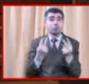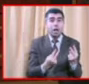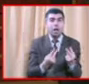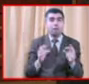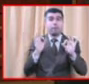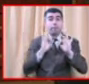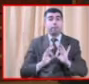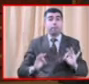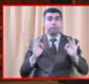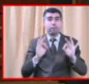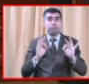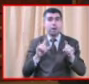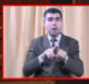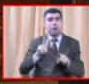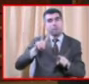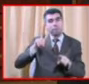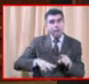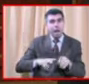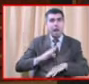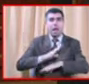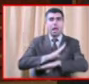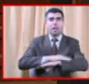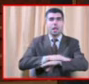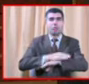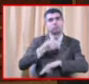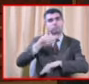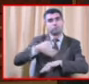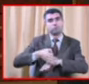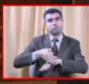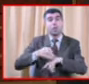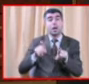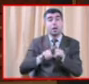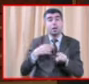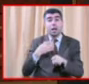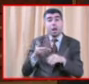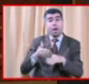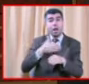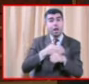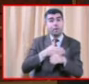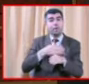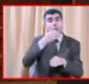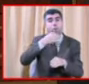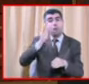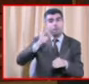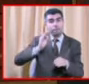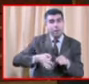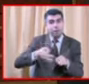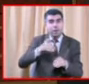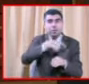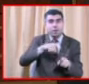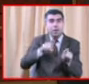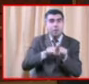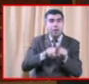منطقيا ولا أقول ولا أخلاقيا، لأن كما قال بعض السادة النواب كاين الناس اللي تغيبوا